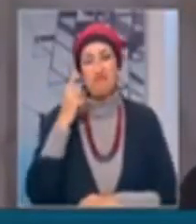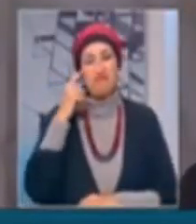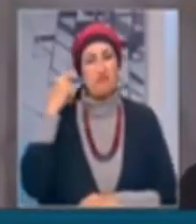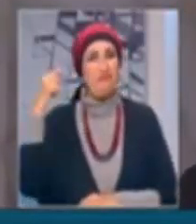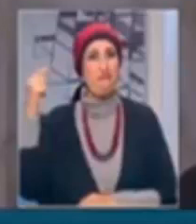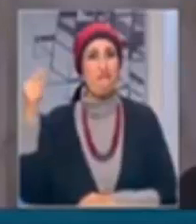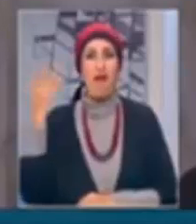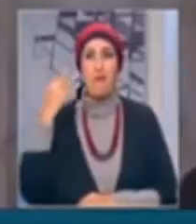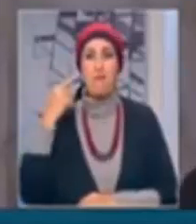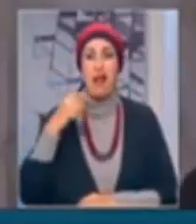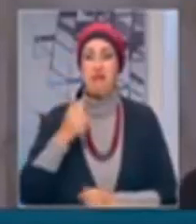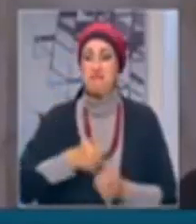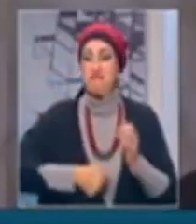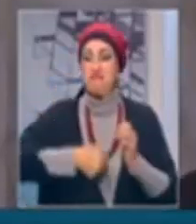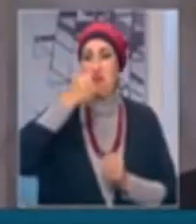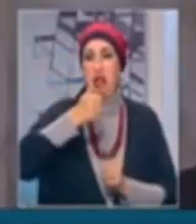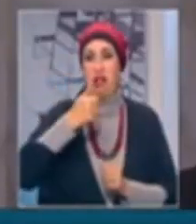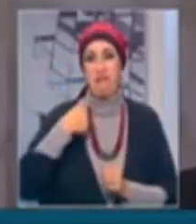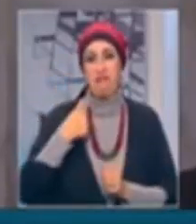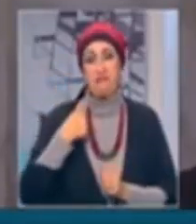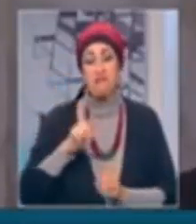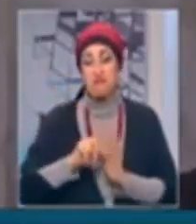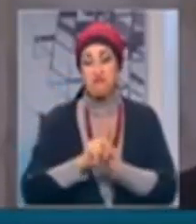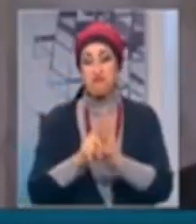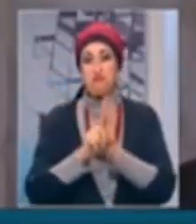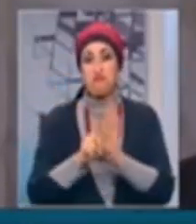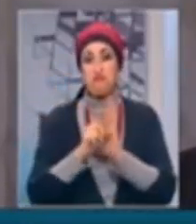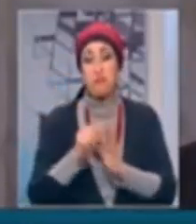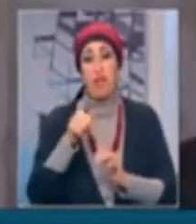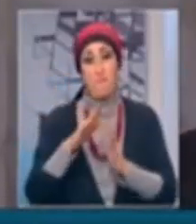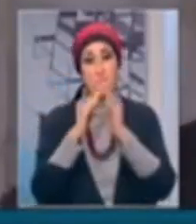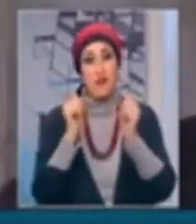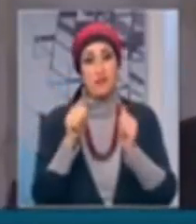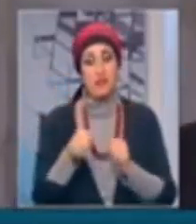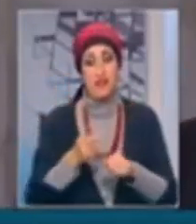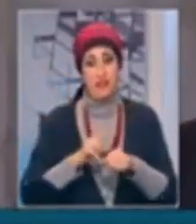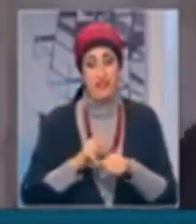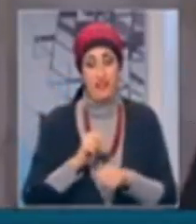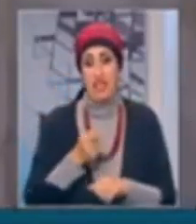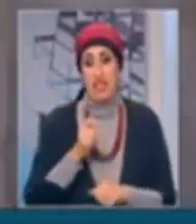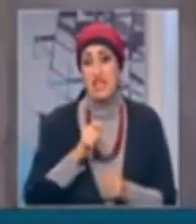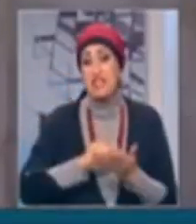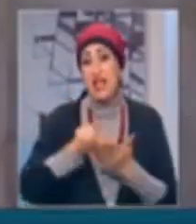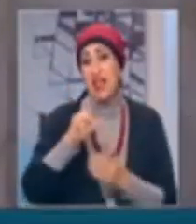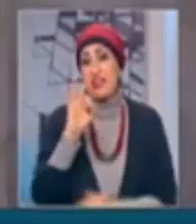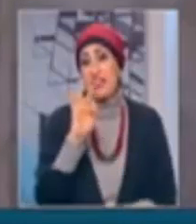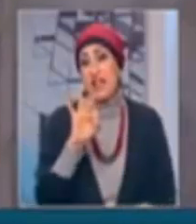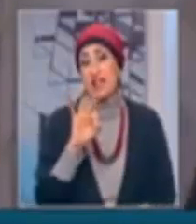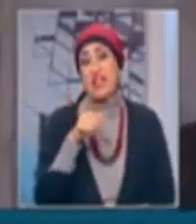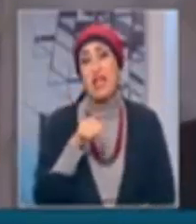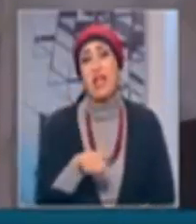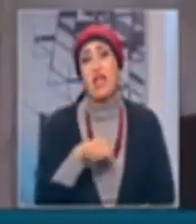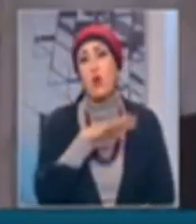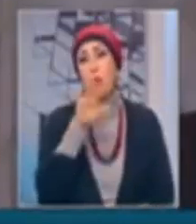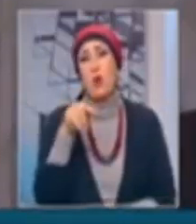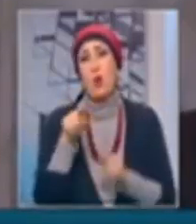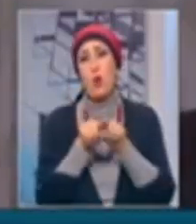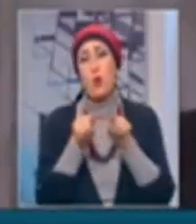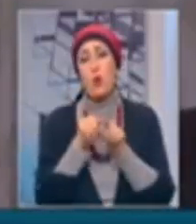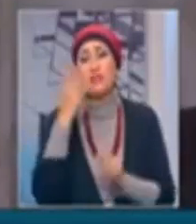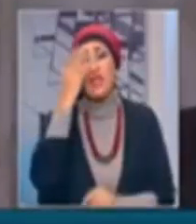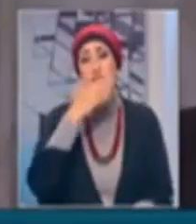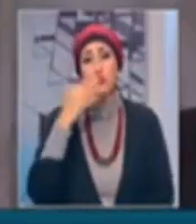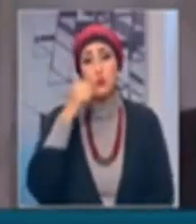وطنية في الفداء والتضحية والدفاع عن تراب هذا الوطن. الرسالة الثالثة لأشقائنا في